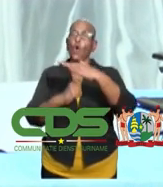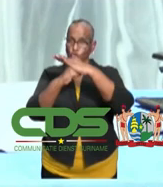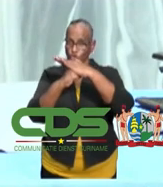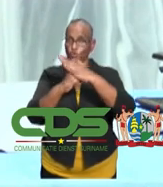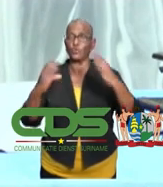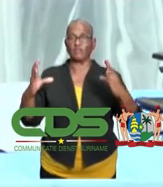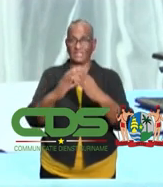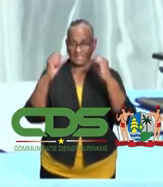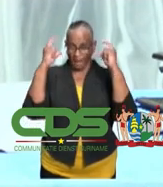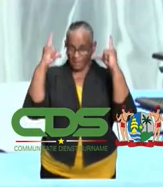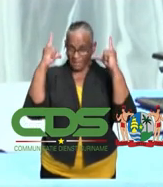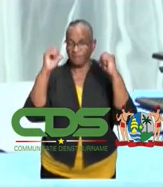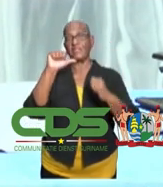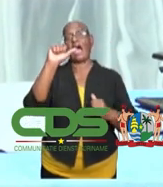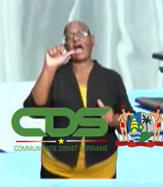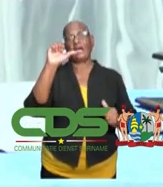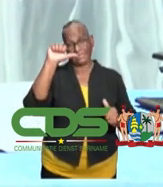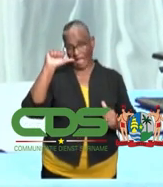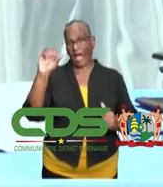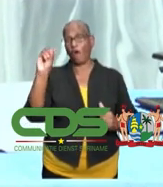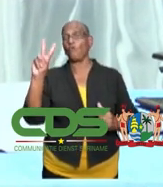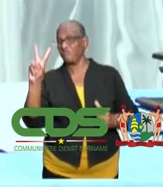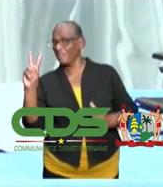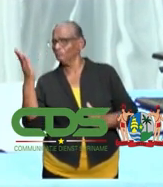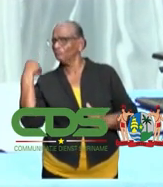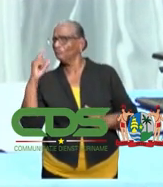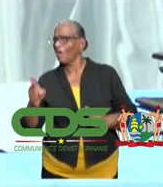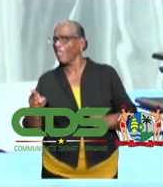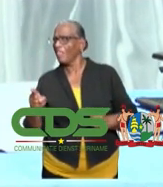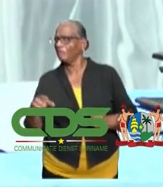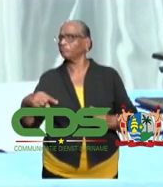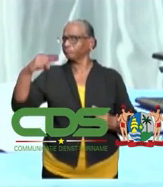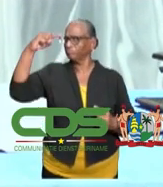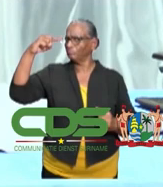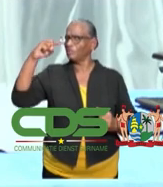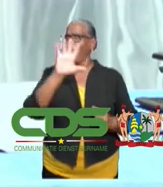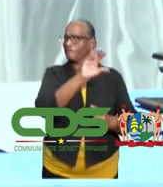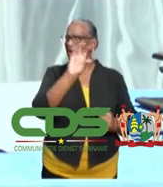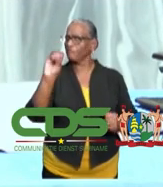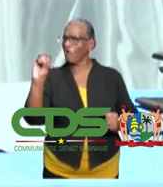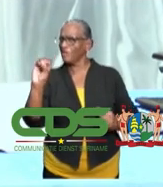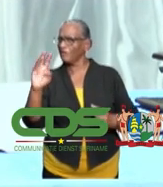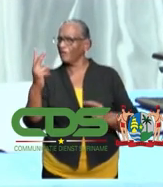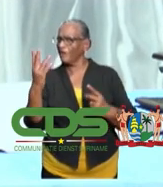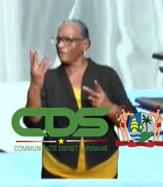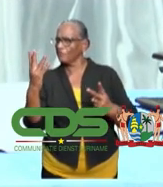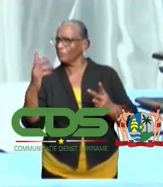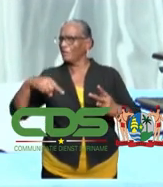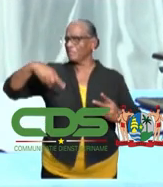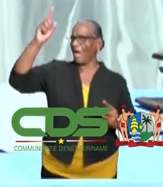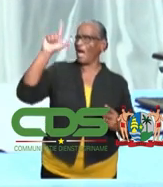samenleving. De AOV was al eerder opgetopt. Van 525